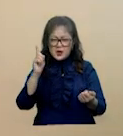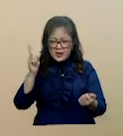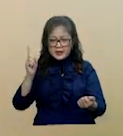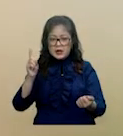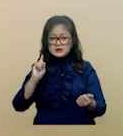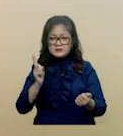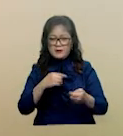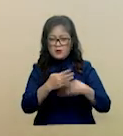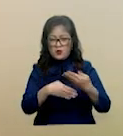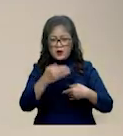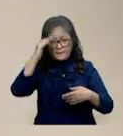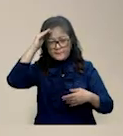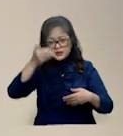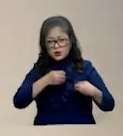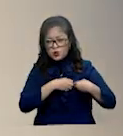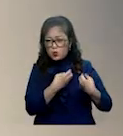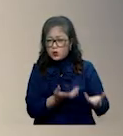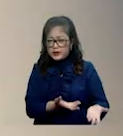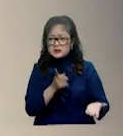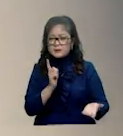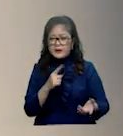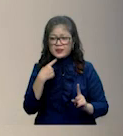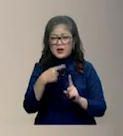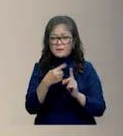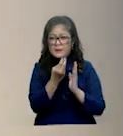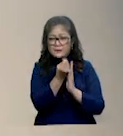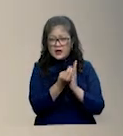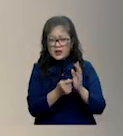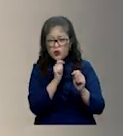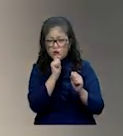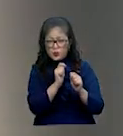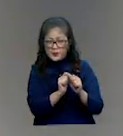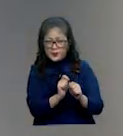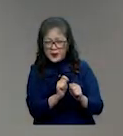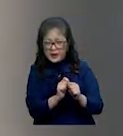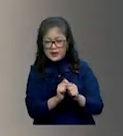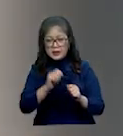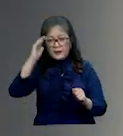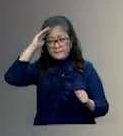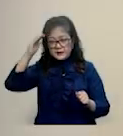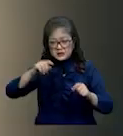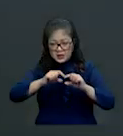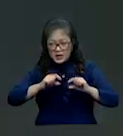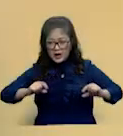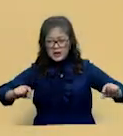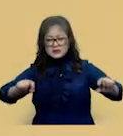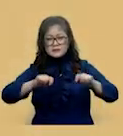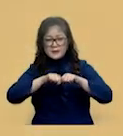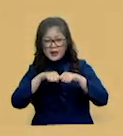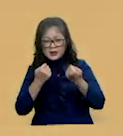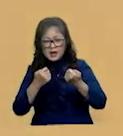pengelola bus, karena harus mengeluarkan biaya lebih untuk perawatan bus. Mulai dari patah as, per, hingga seringnya